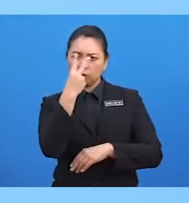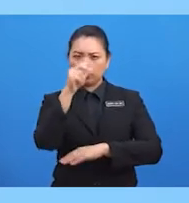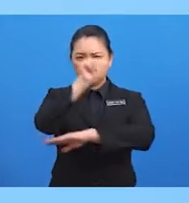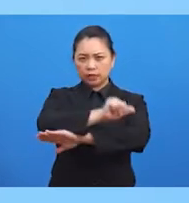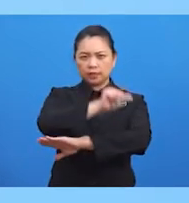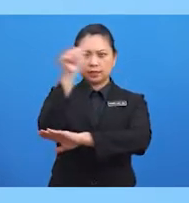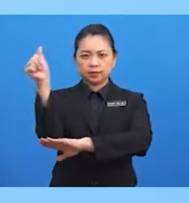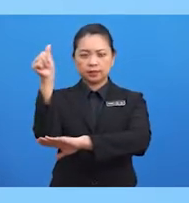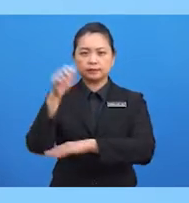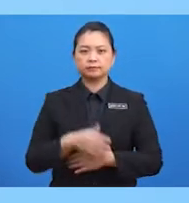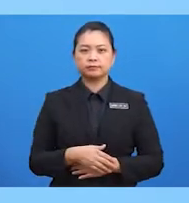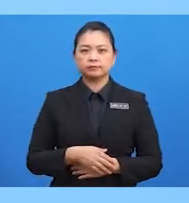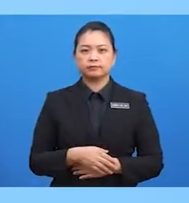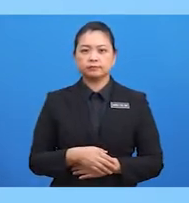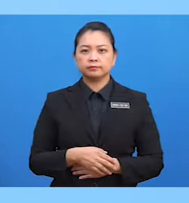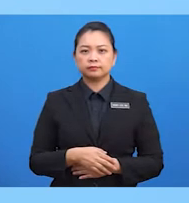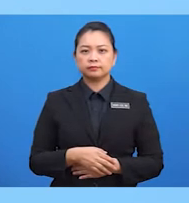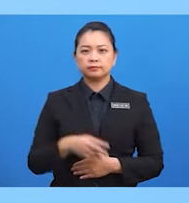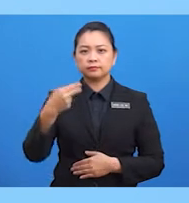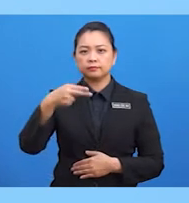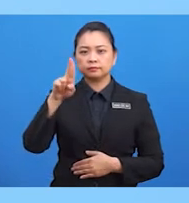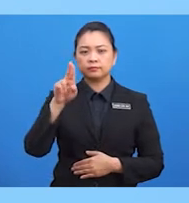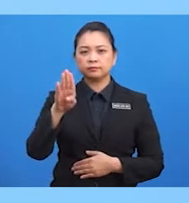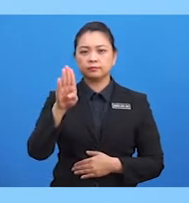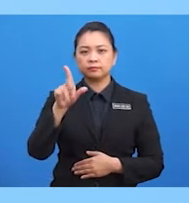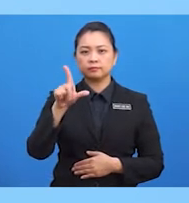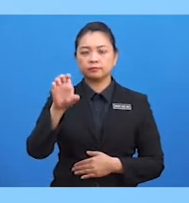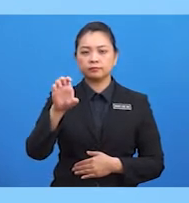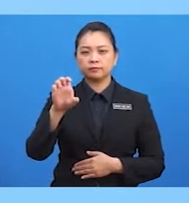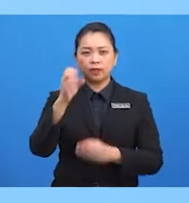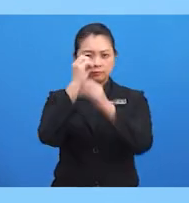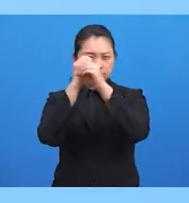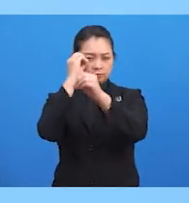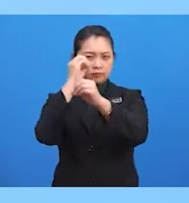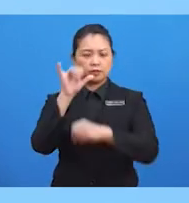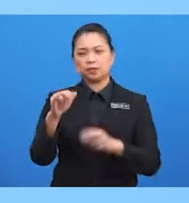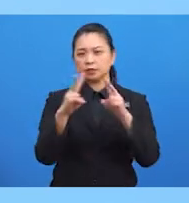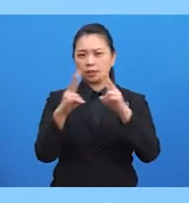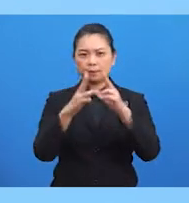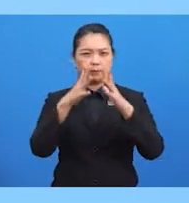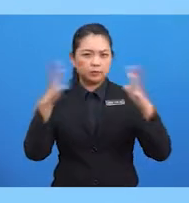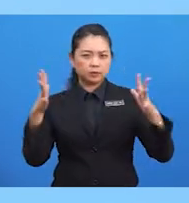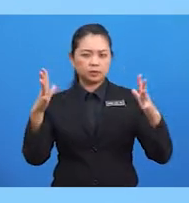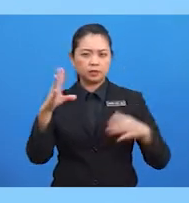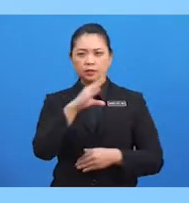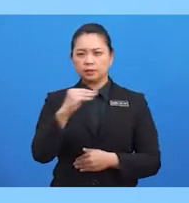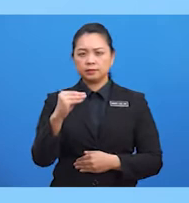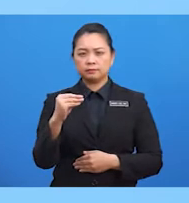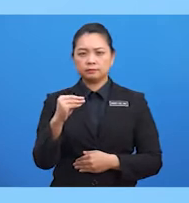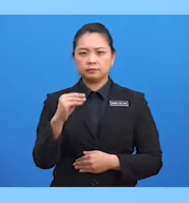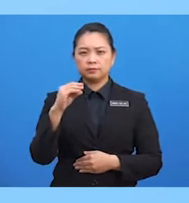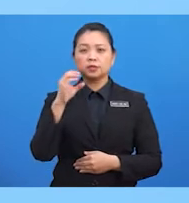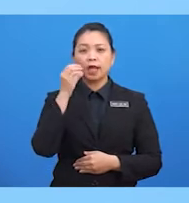angkasa. Hubble adalah teleskop angkasa yang sangat besar dan canggih,